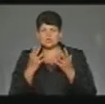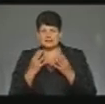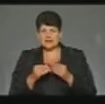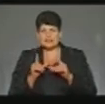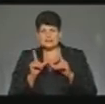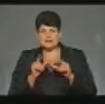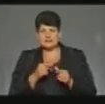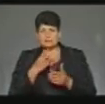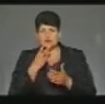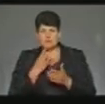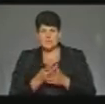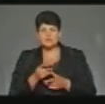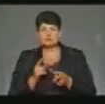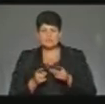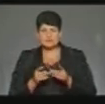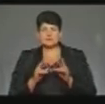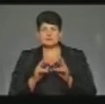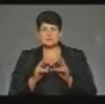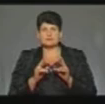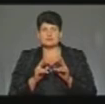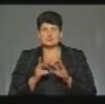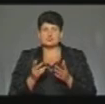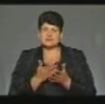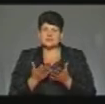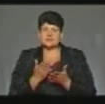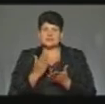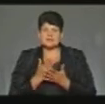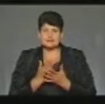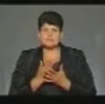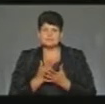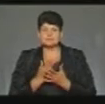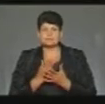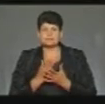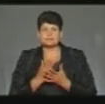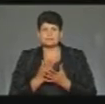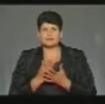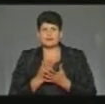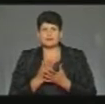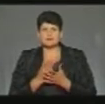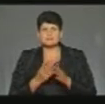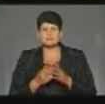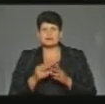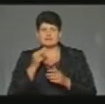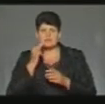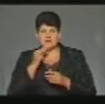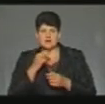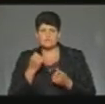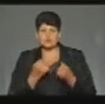бачимо, дійсно, чи є там деякі... Насамперед, це дисциплінує водіїв, бо